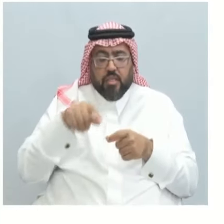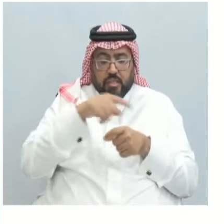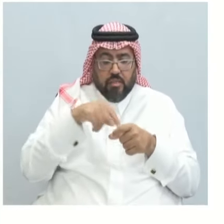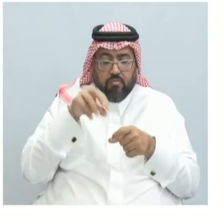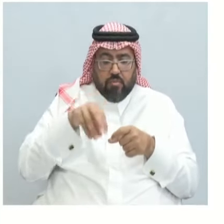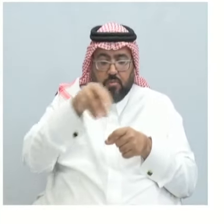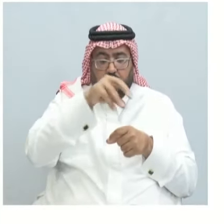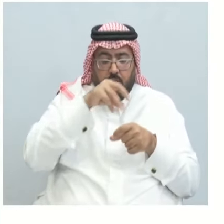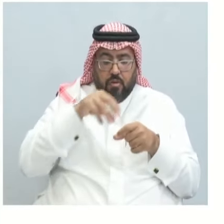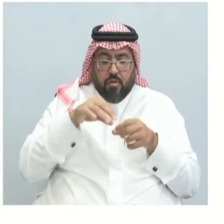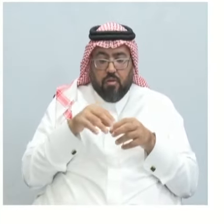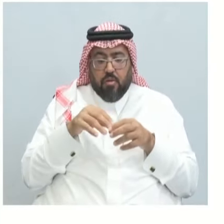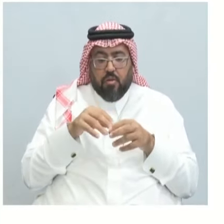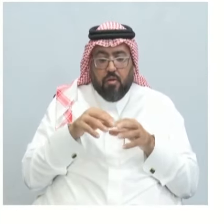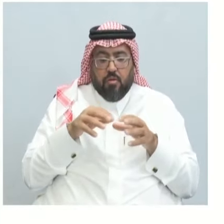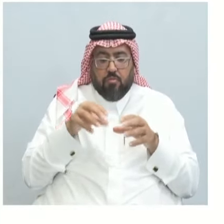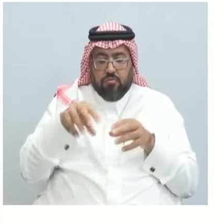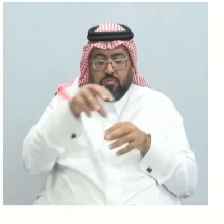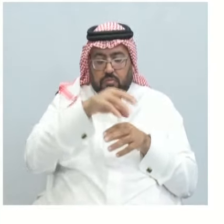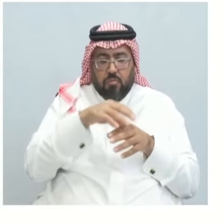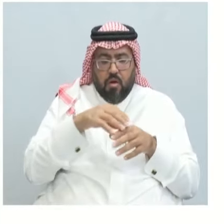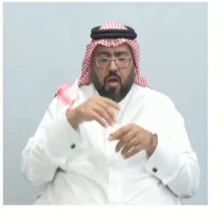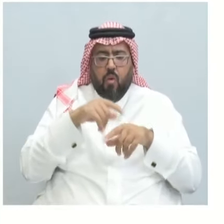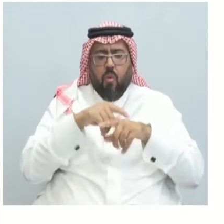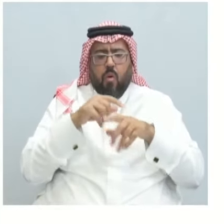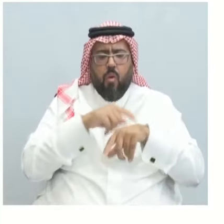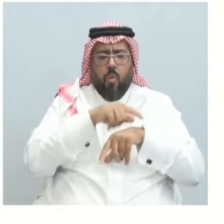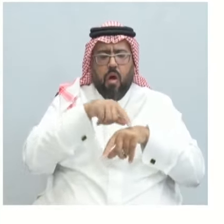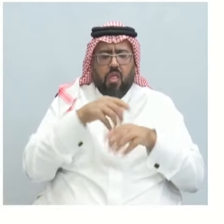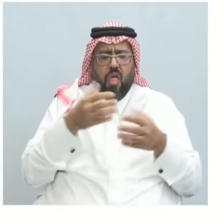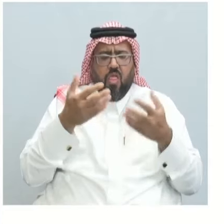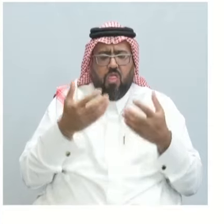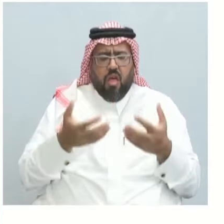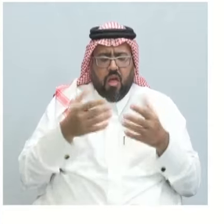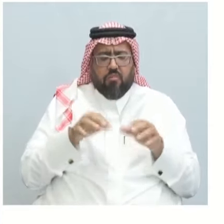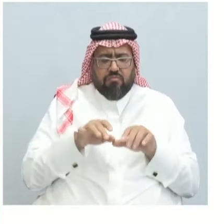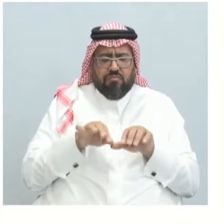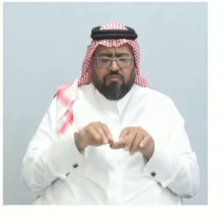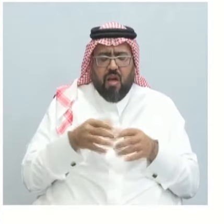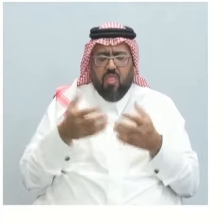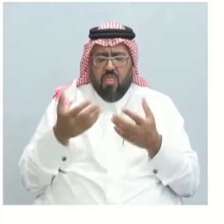القرص يمكن ان تحدث التجزئه بمرور الوقت بطا في اداء